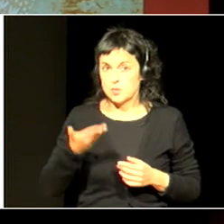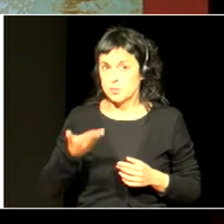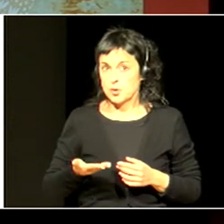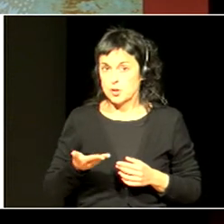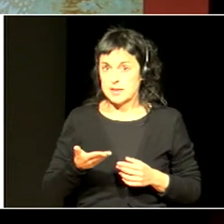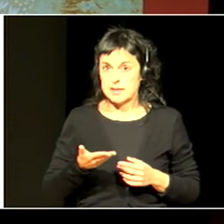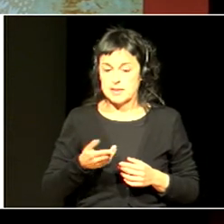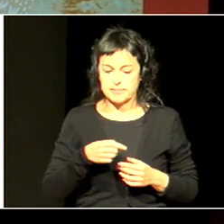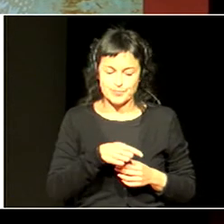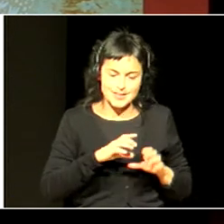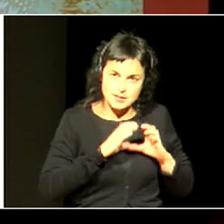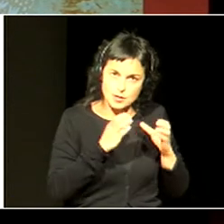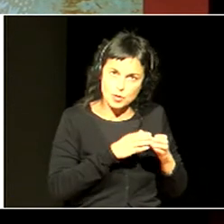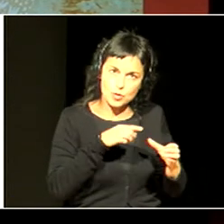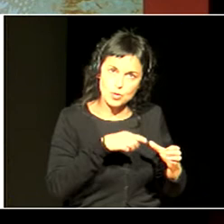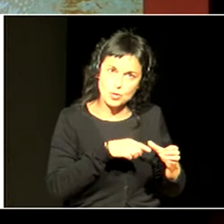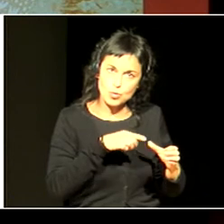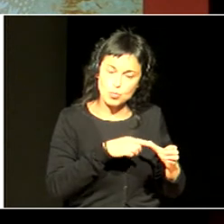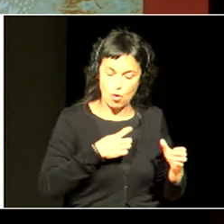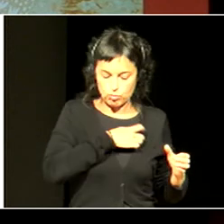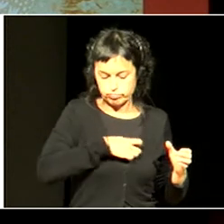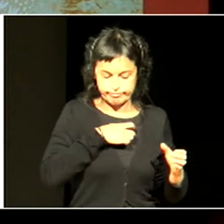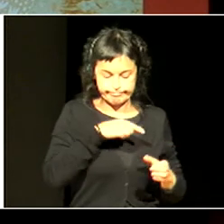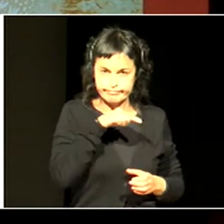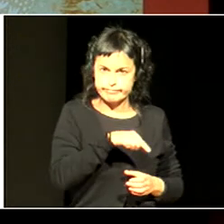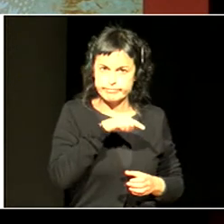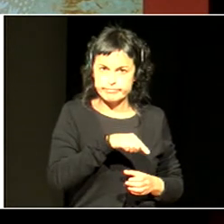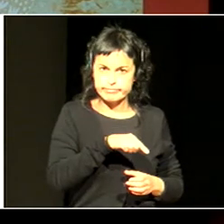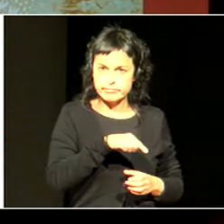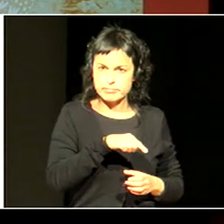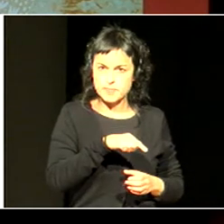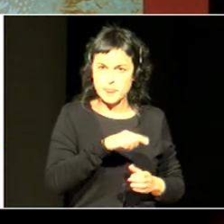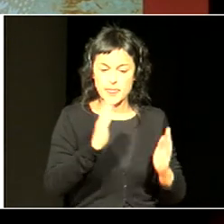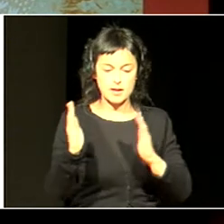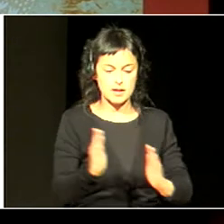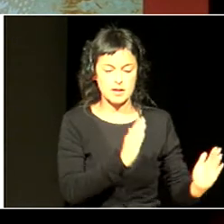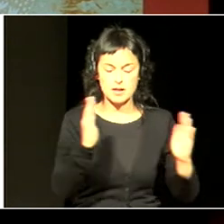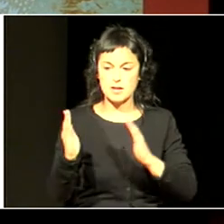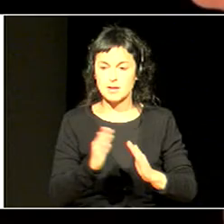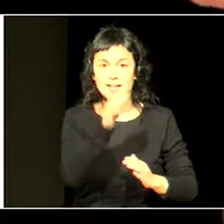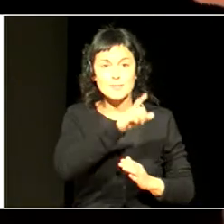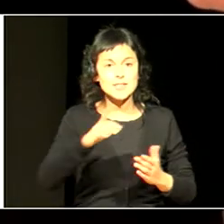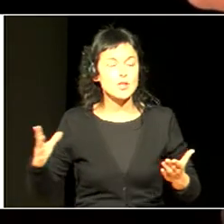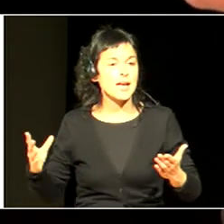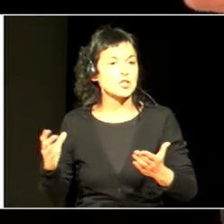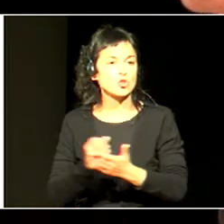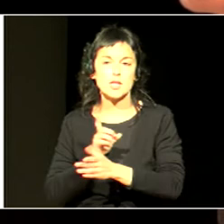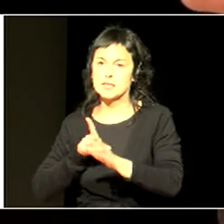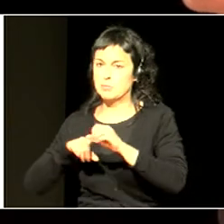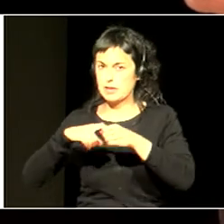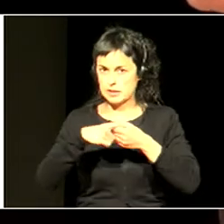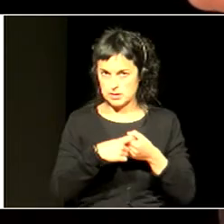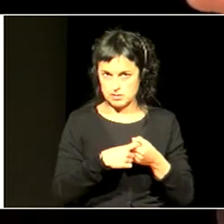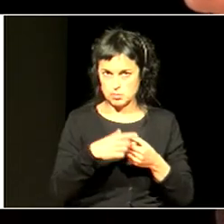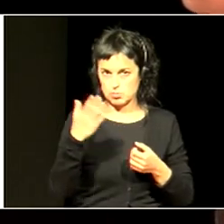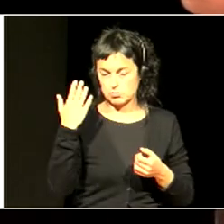edo batzorde honetan, etapa guztien pertsonak gaudela. Esan dudan